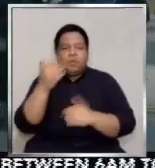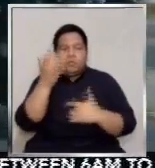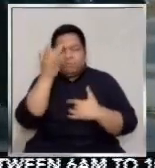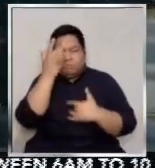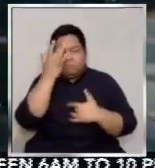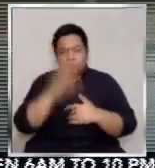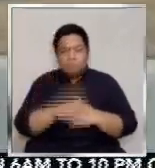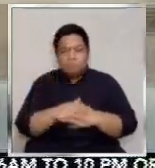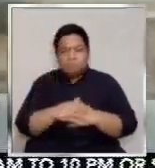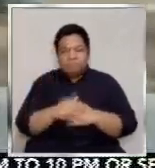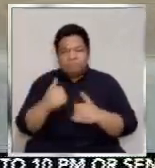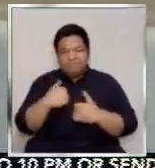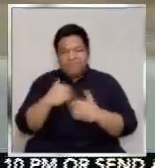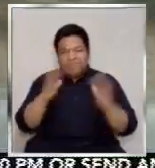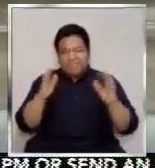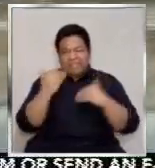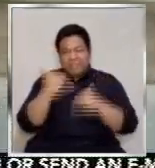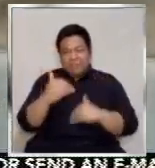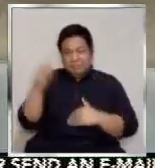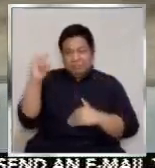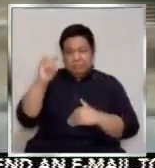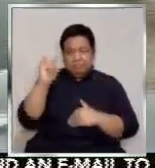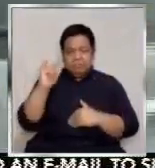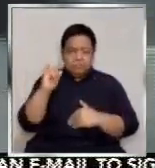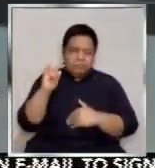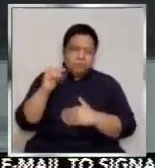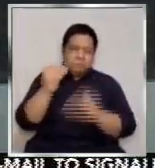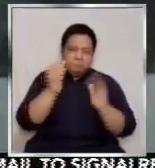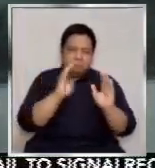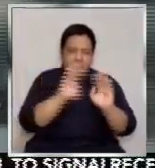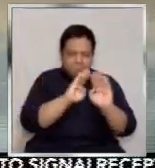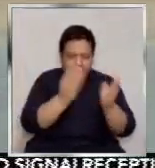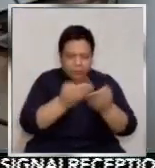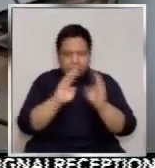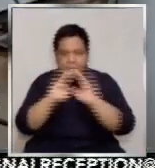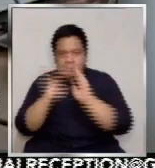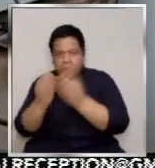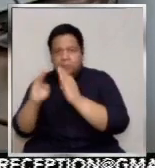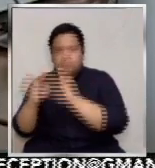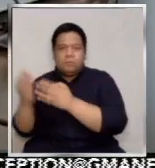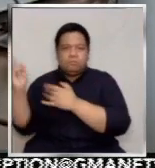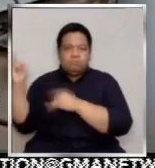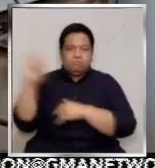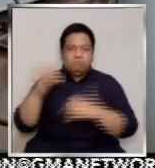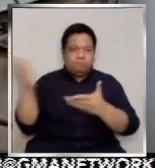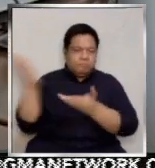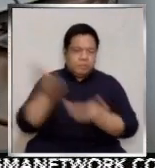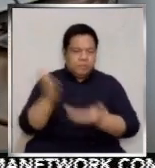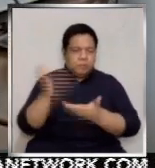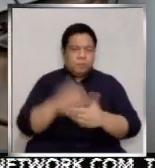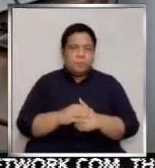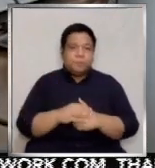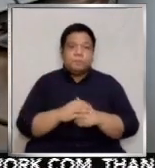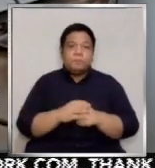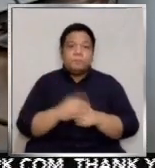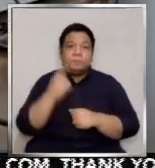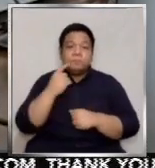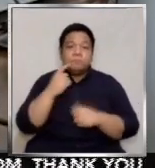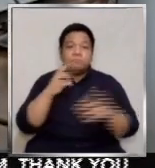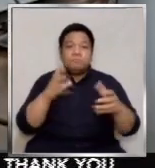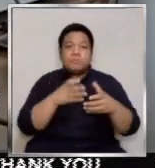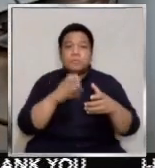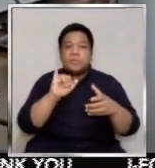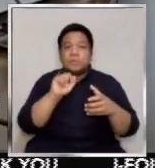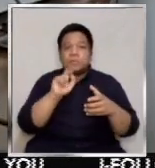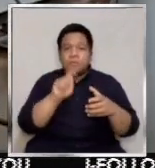limitasyon sa eroplano, kailangan din daw maisaayos ang mga dokumento ng namatay. Nag-decide ng interagency na by batches na